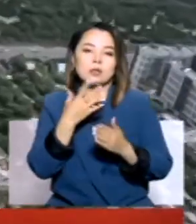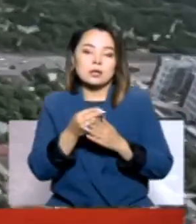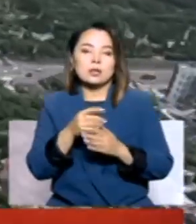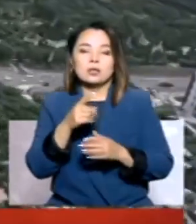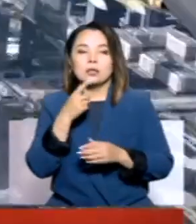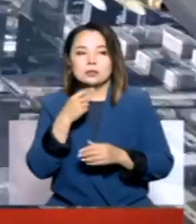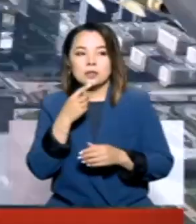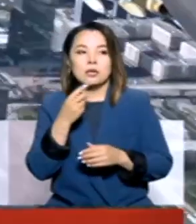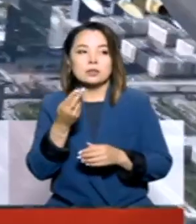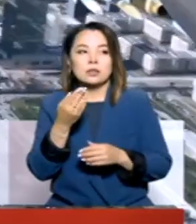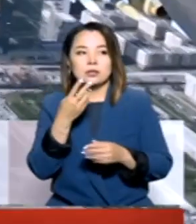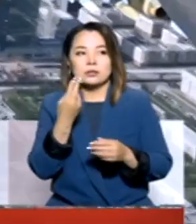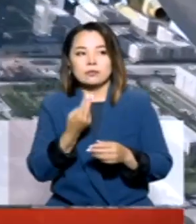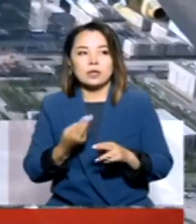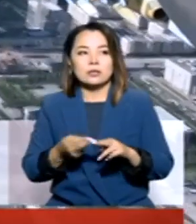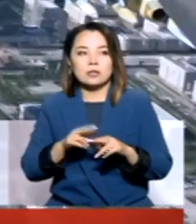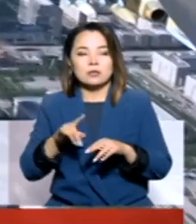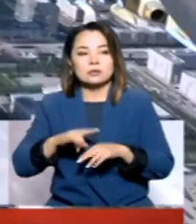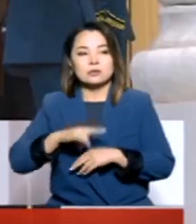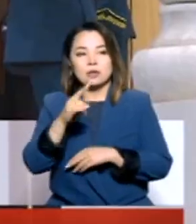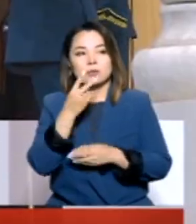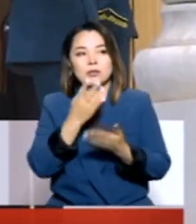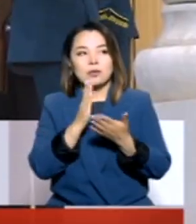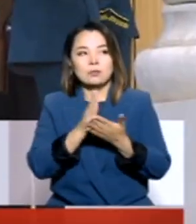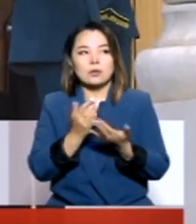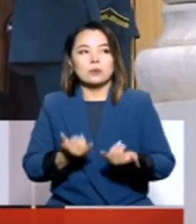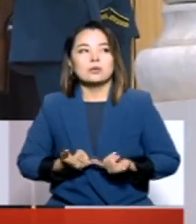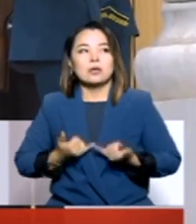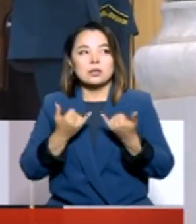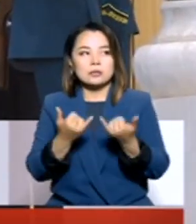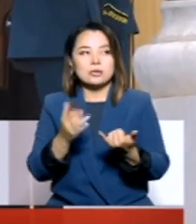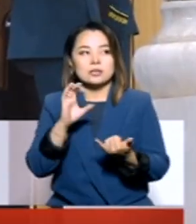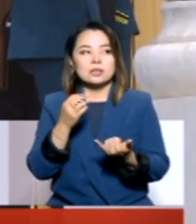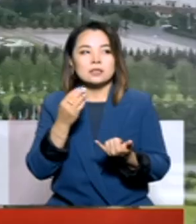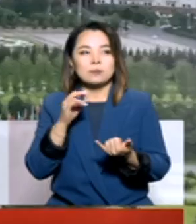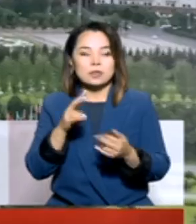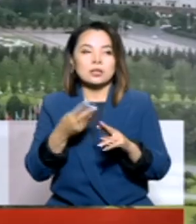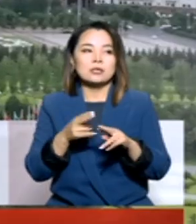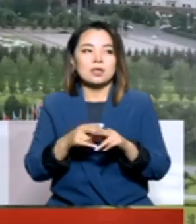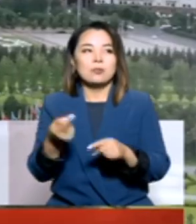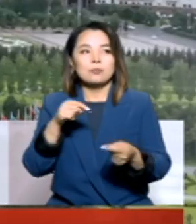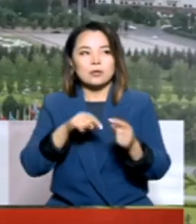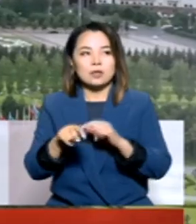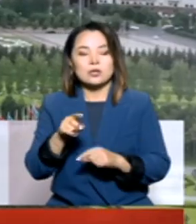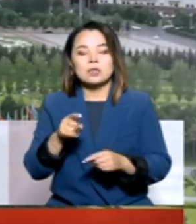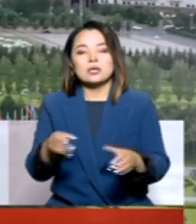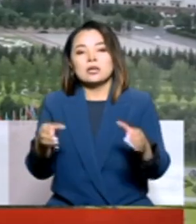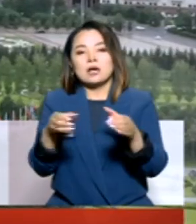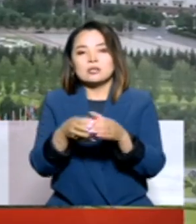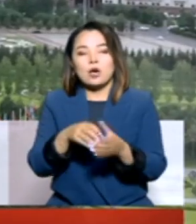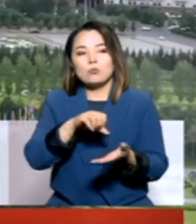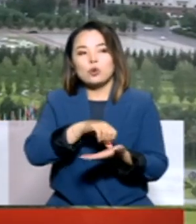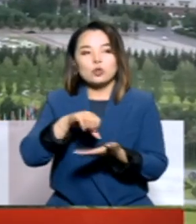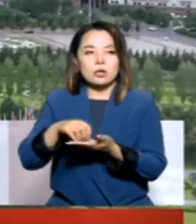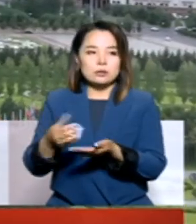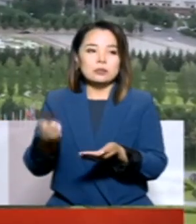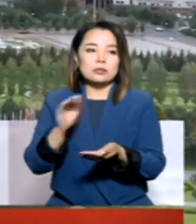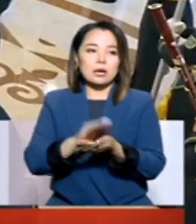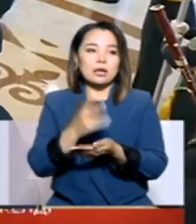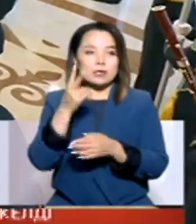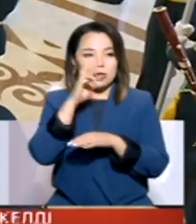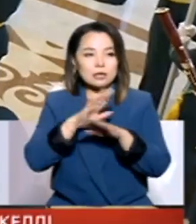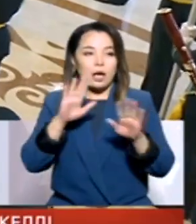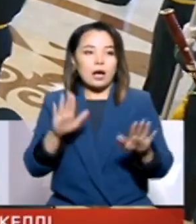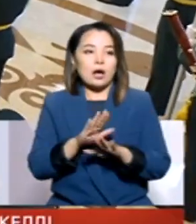қызыл-сары жолағы қалдырып ұшып өтті. Бұдан кейін Қасым Жомарт Тоқаев пен Си Цзиньпиннен бір-біріне ресми делегация мүшелерін таныстырып, екі